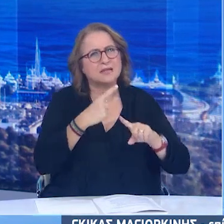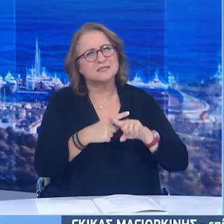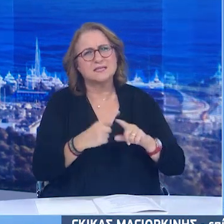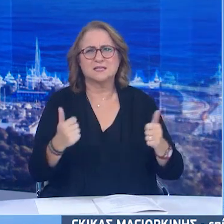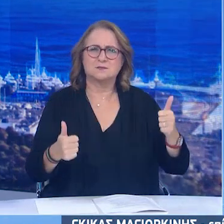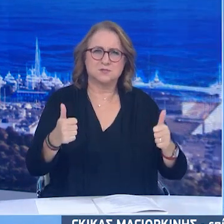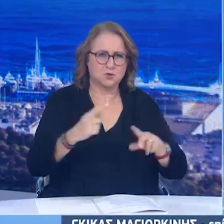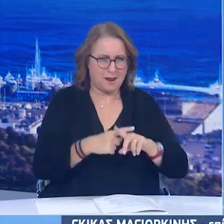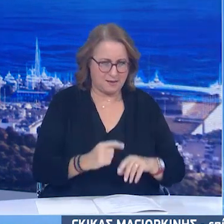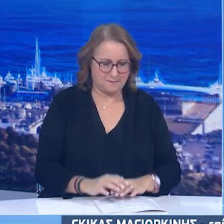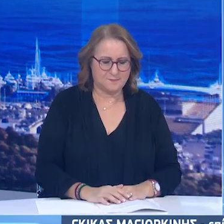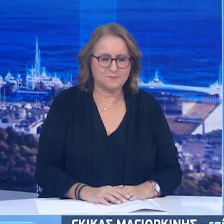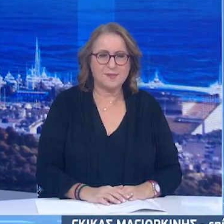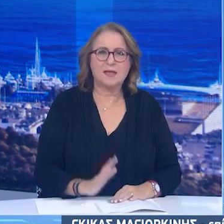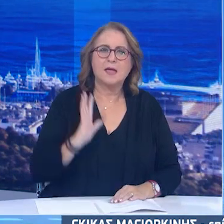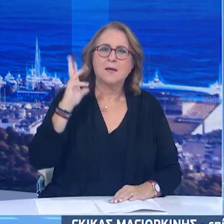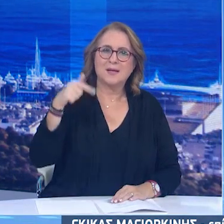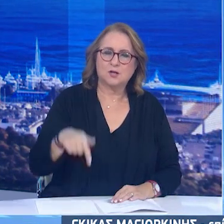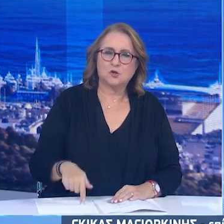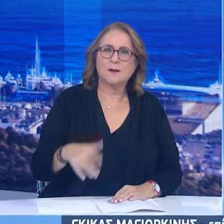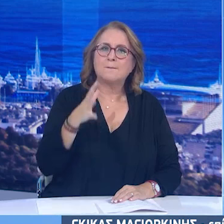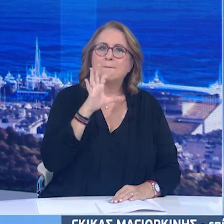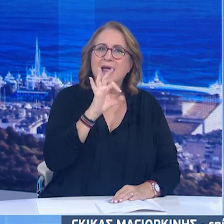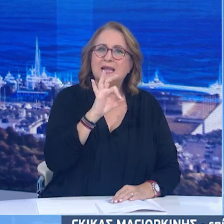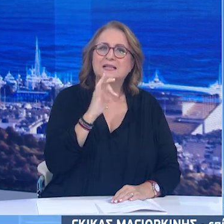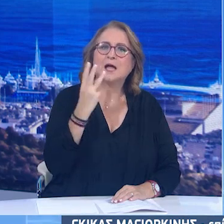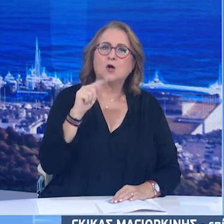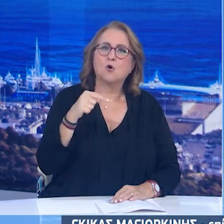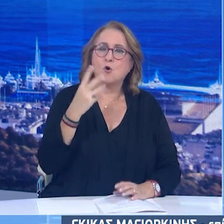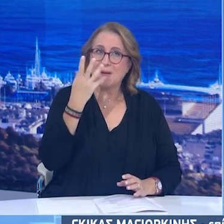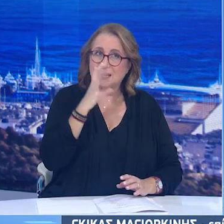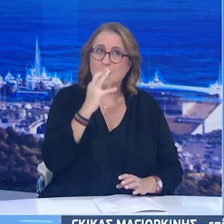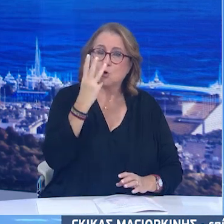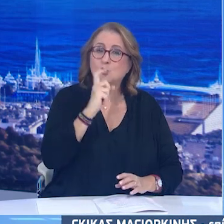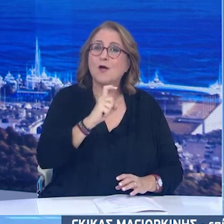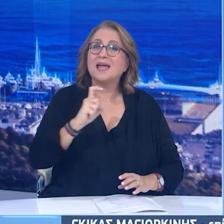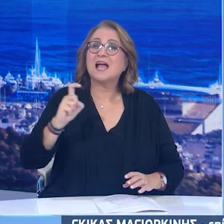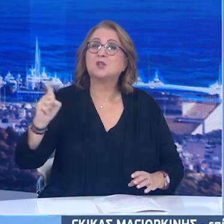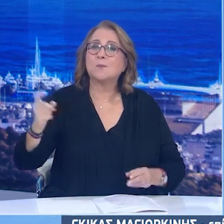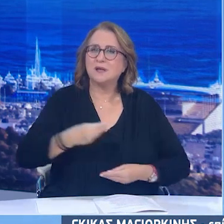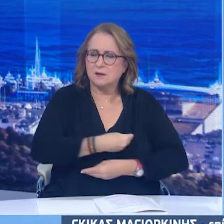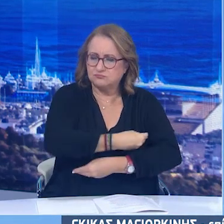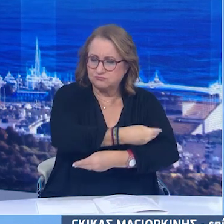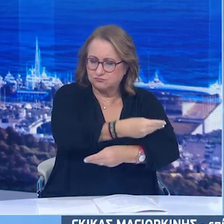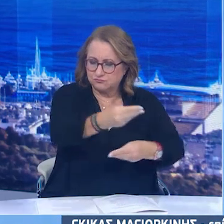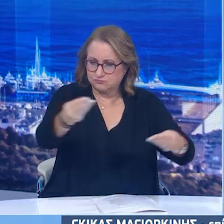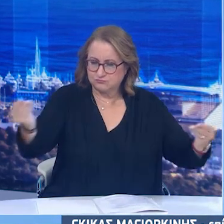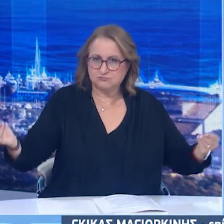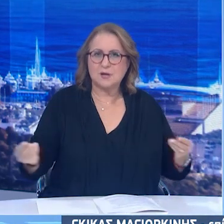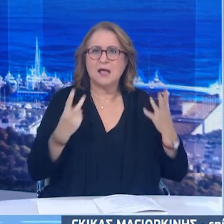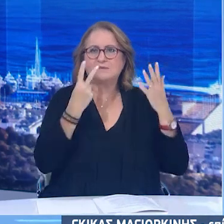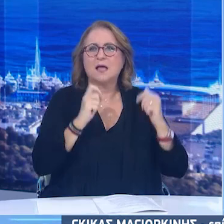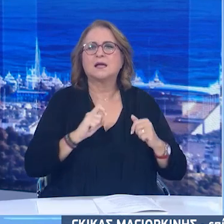self-test, μέχρι σήμερα έχουν διατεθεί 50,8 εκατομμύρια συσκευές σε περίπου 4,7 εκατομμύρια πολίτες.